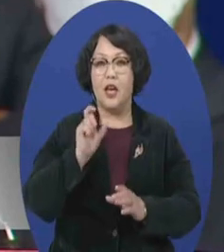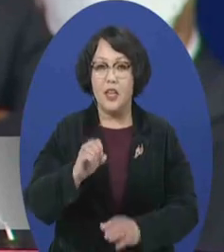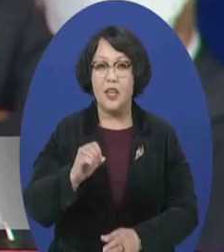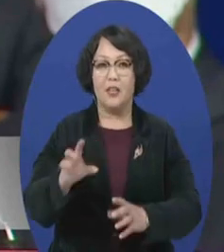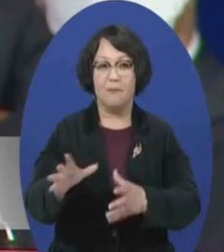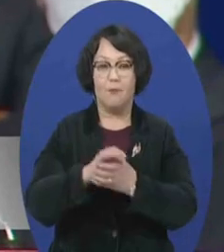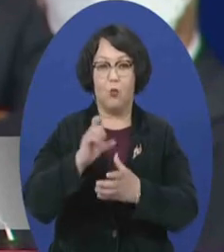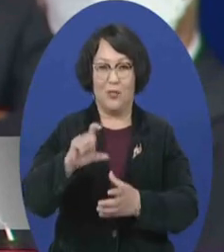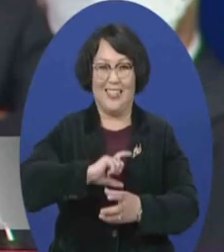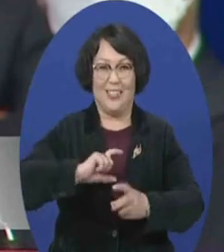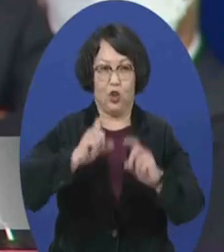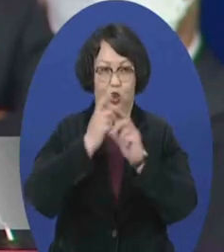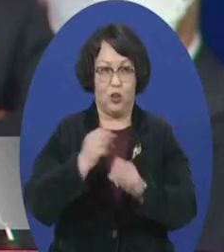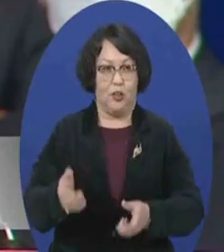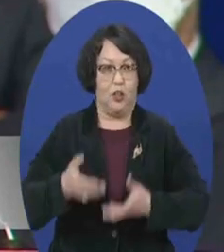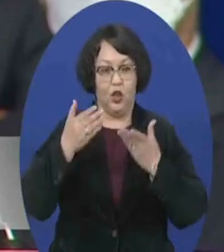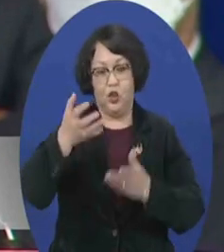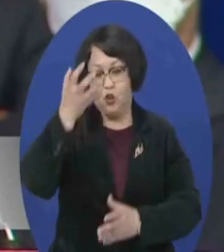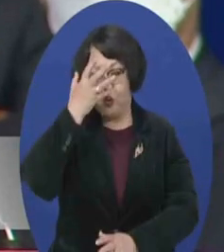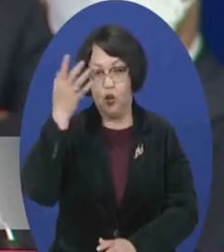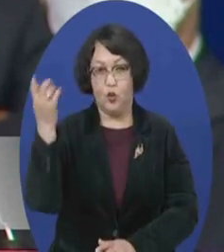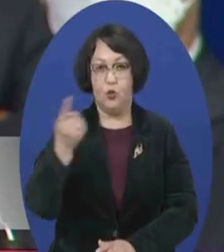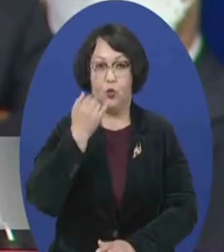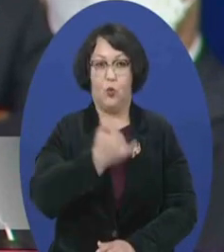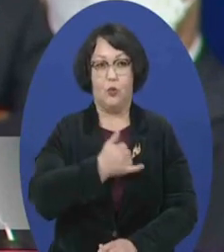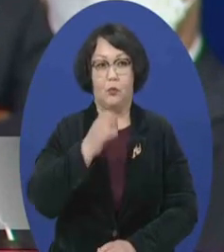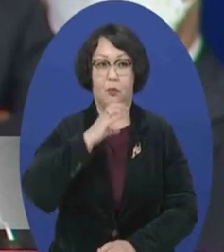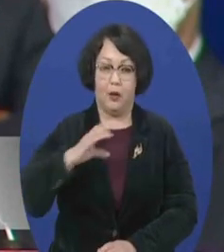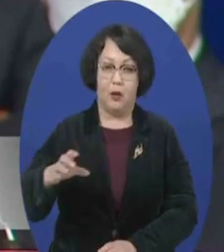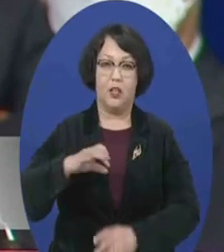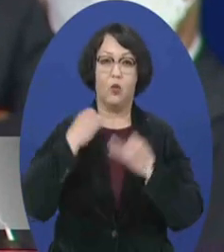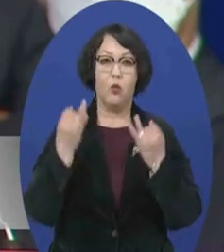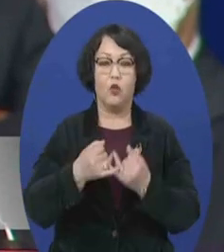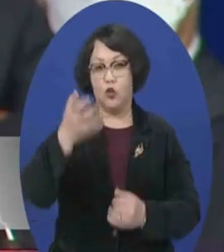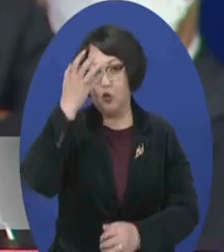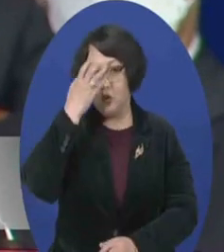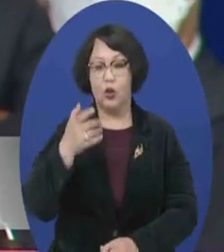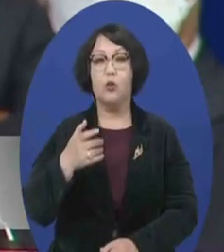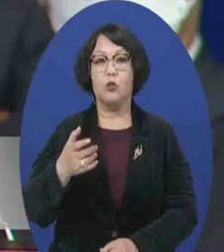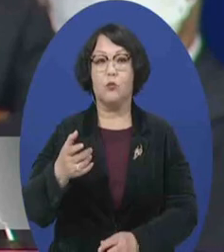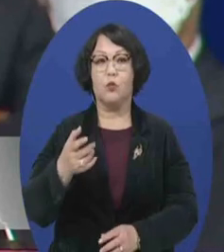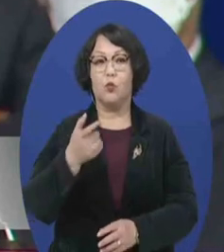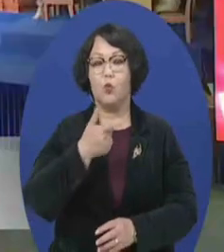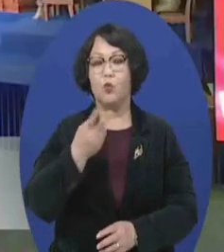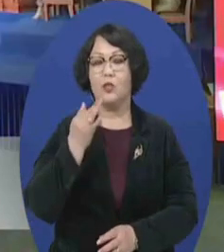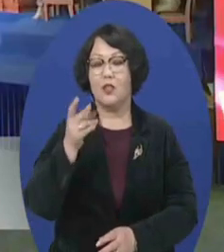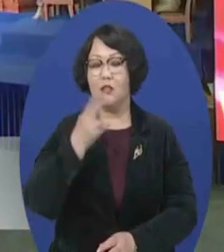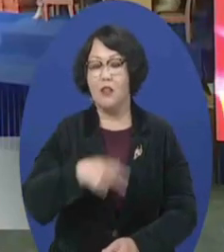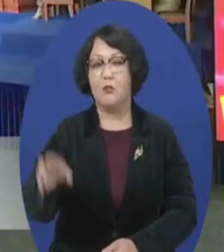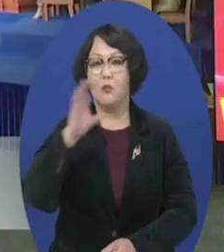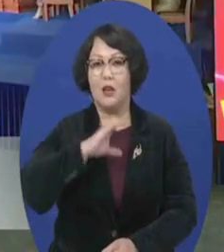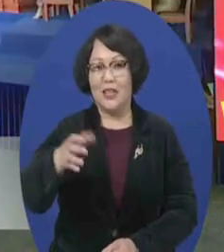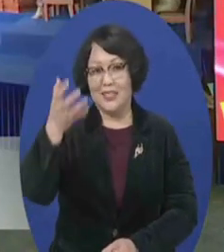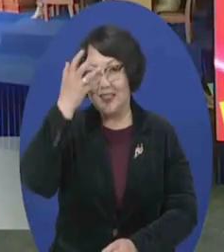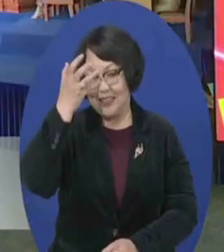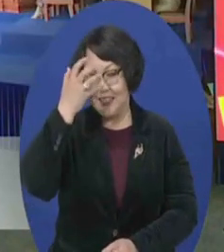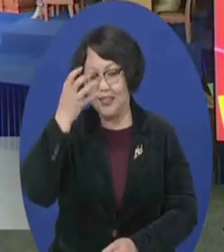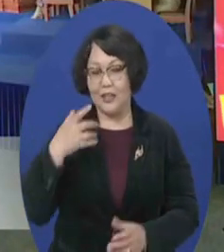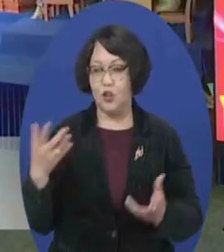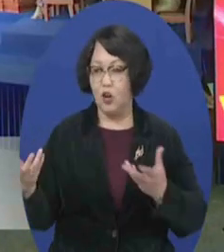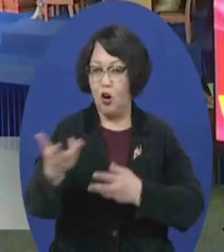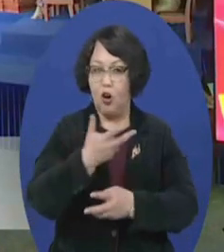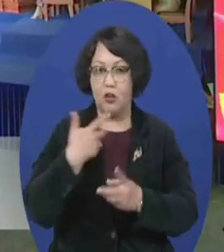хэрэгжилөөг дээдлж төрийн эрх барих дээд байгуулга улсын их хурл төрийн гүйцэтгэх дээд байгуулга засгийн газар хоорондын харилцаа хамтын ажиллагаа